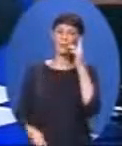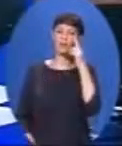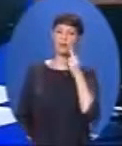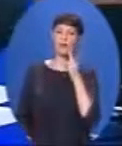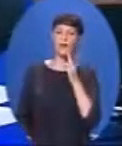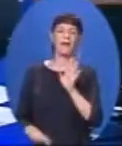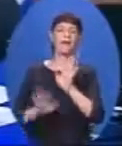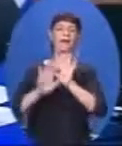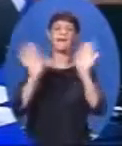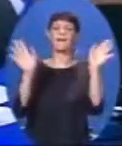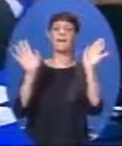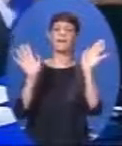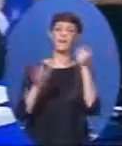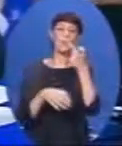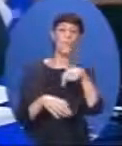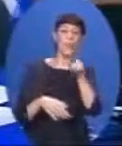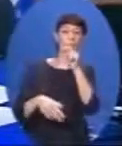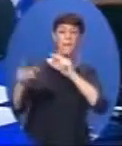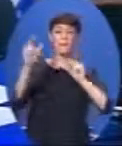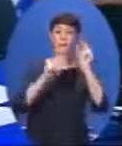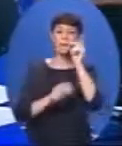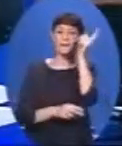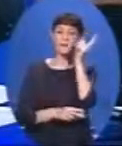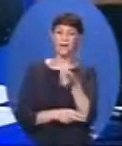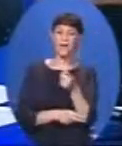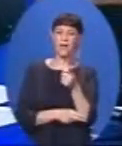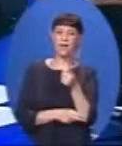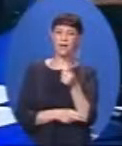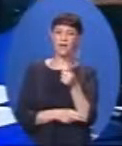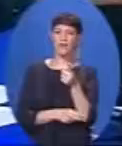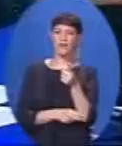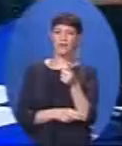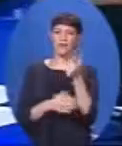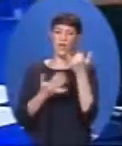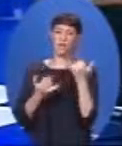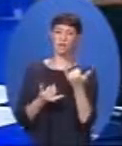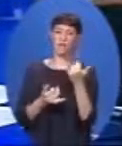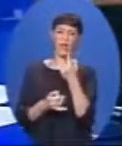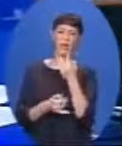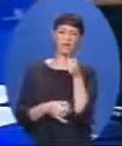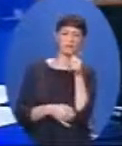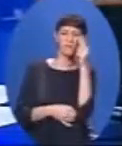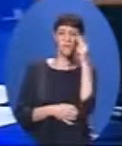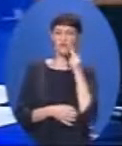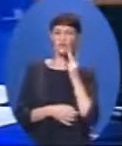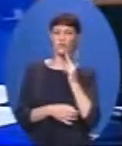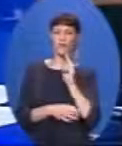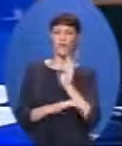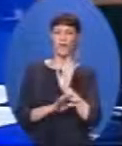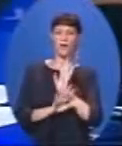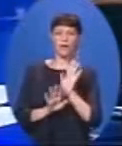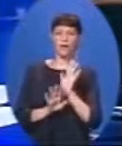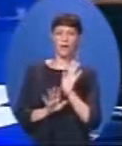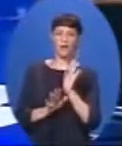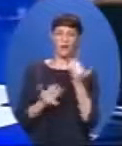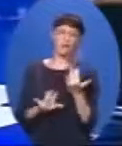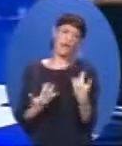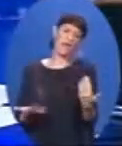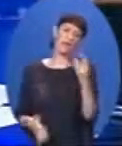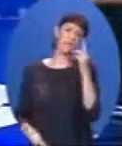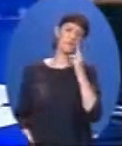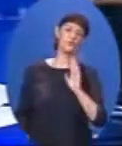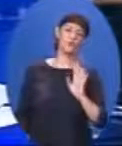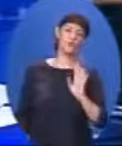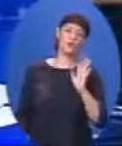יותר. מדברים כולם על זה שצריך לקחת אנשים שסרחו ולעשות להם סוג של שיימינג. פה אין שיימינג. יש להם לגיטימציה לאנשים